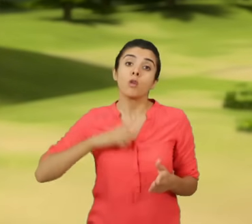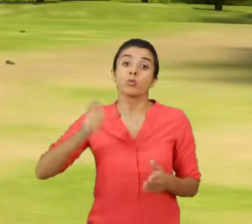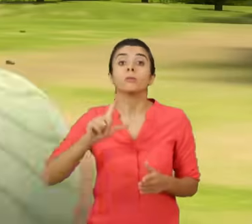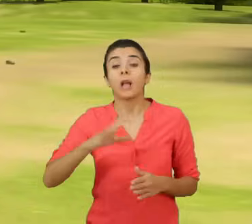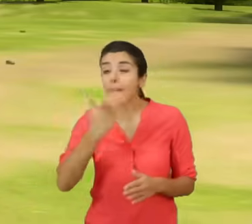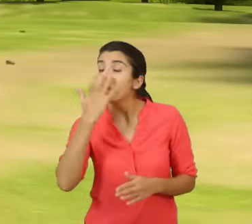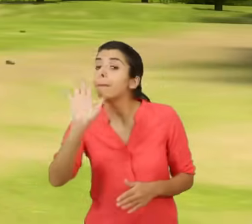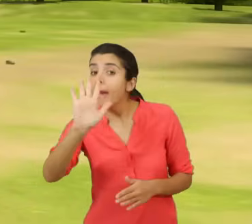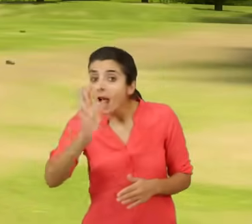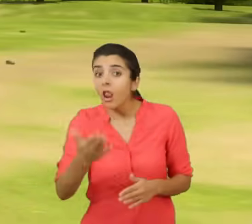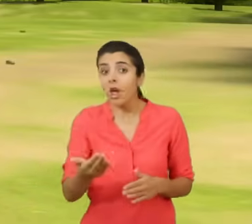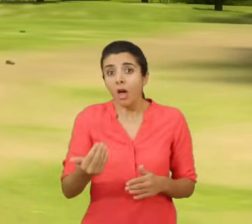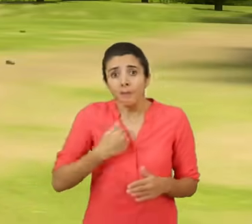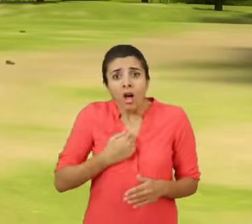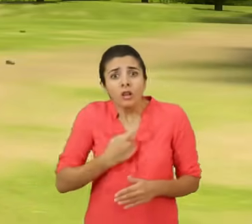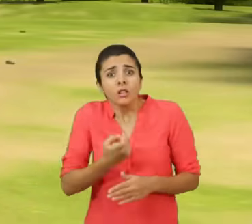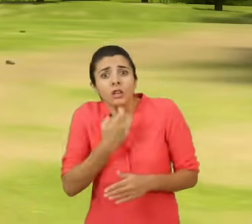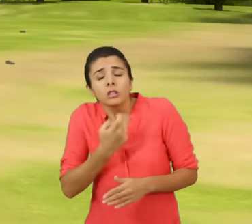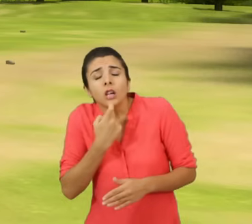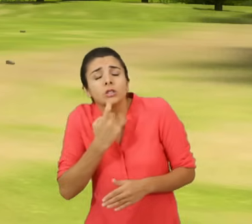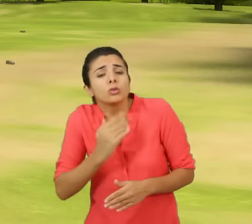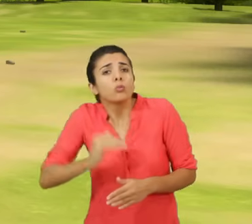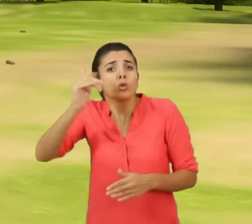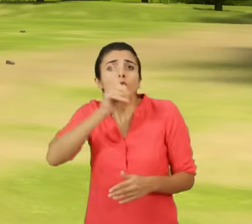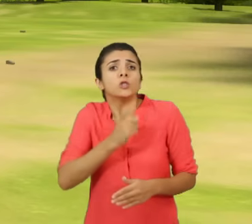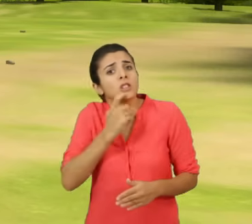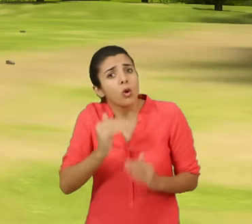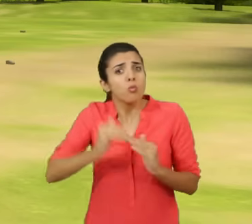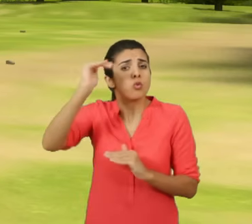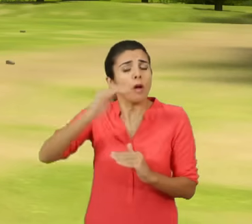bekle. Ben senden 100 yıl daha yaşlıyım, unutma.